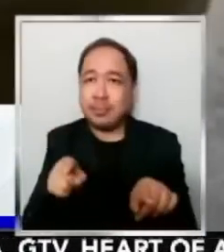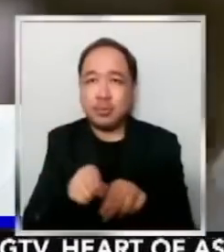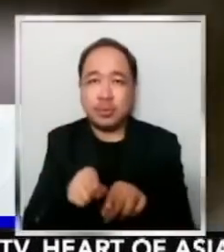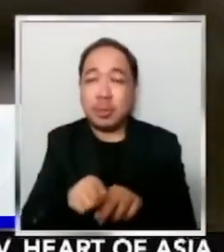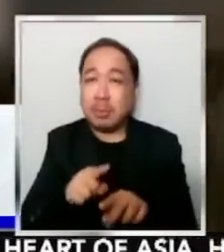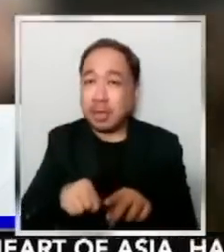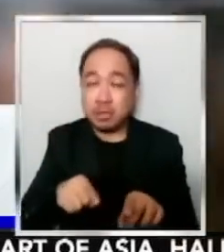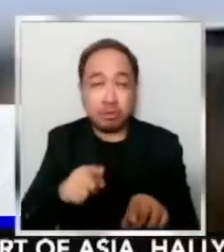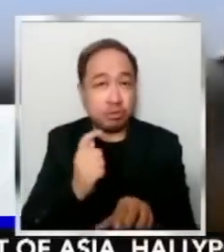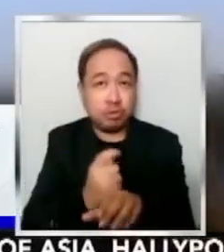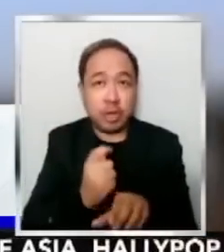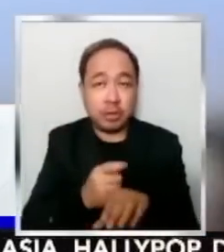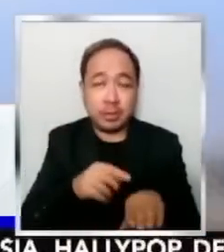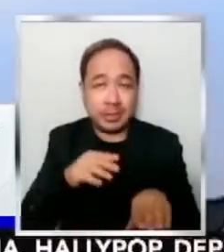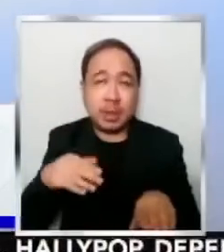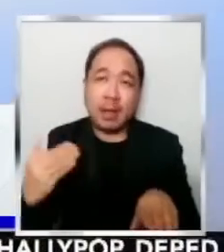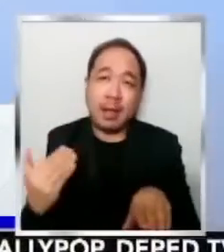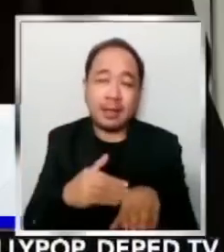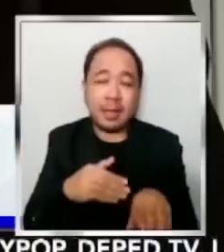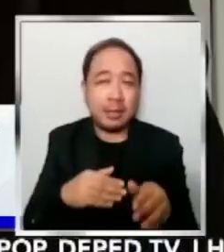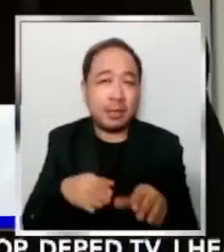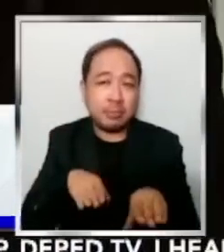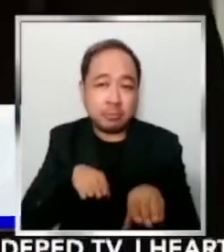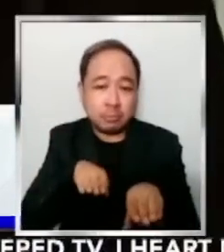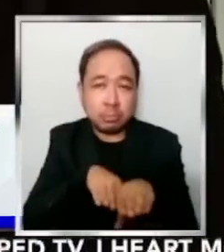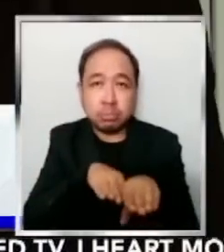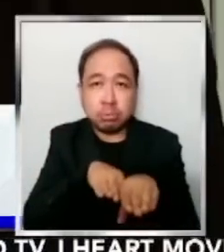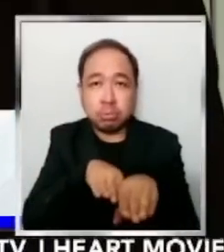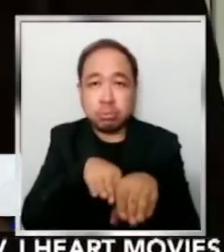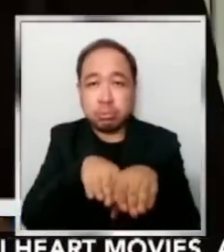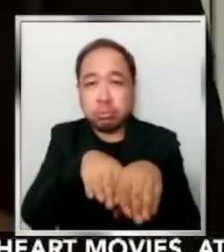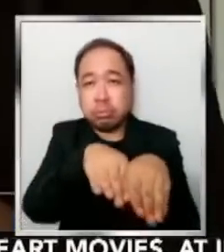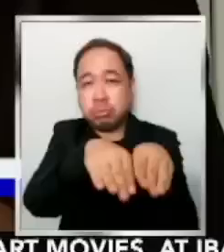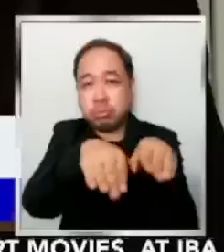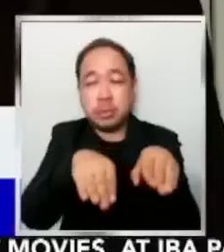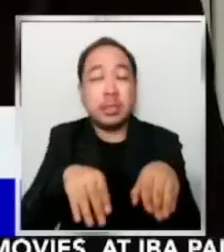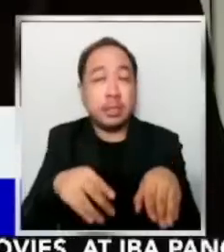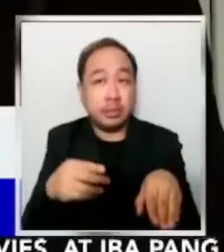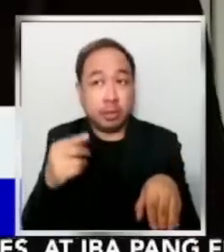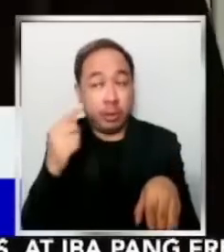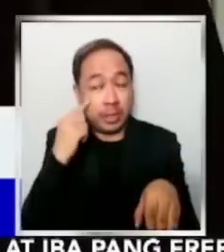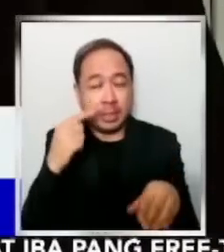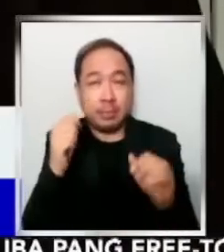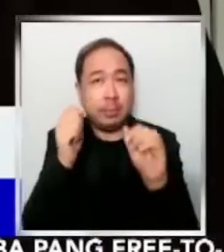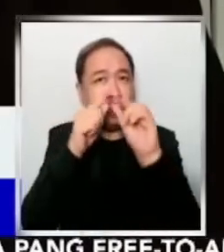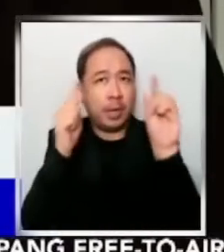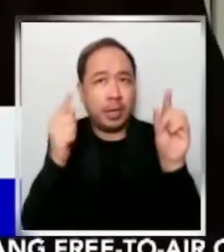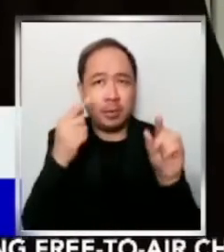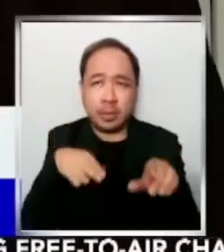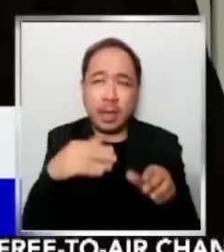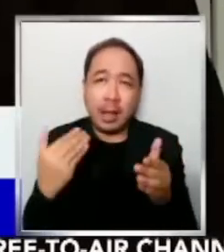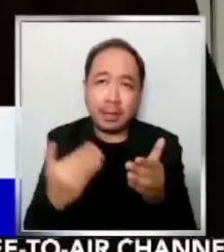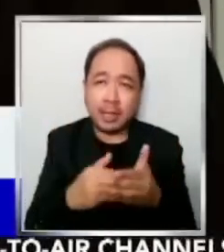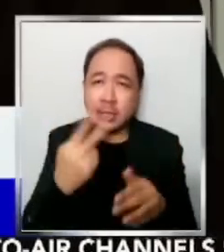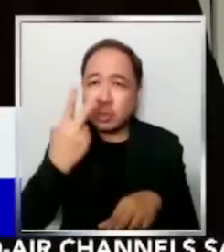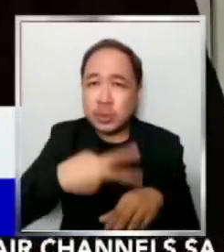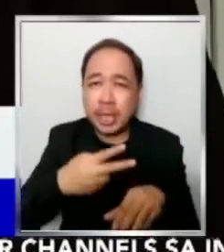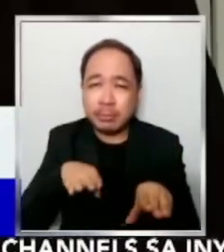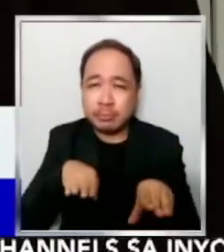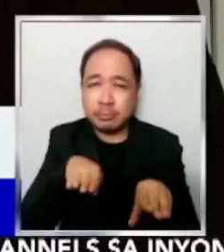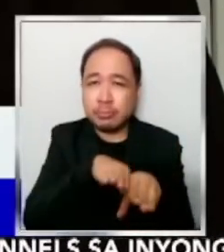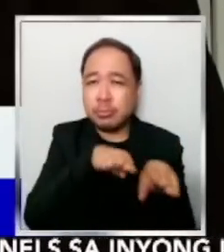muli raw siyang binangga nito at kinaladkad na. Pero nagulat ako, bumangga ulit. So,